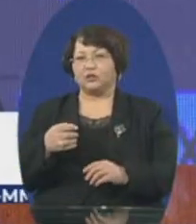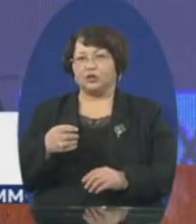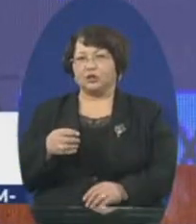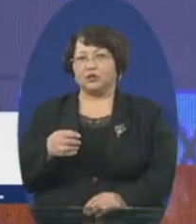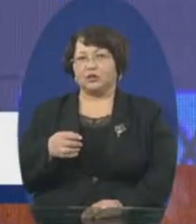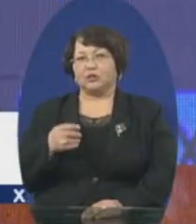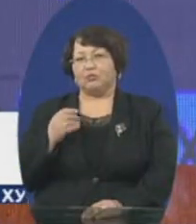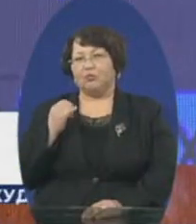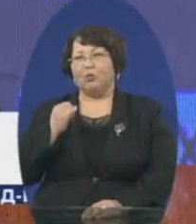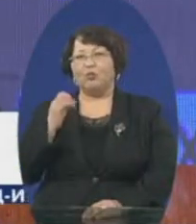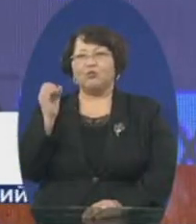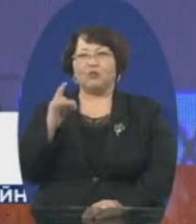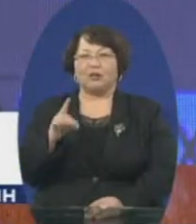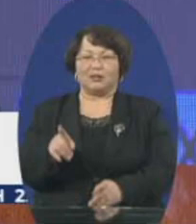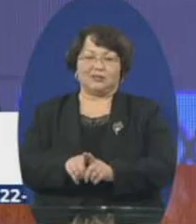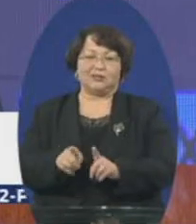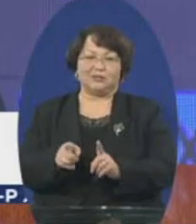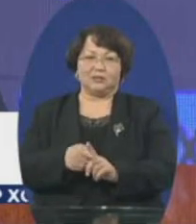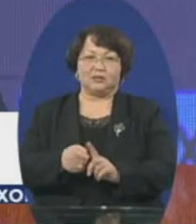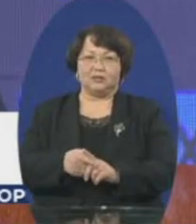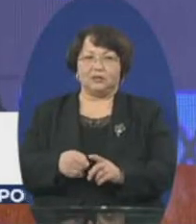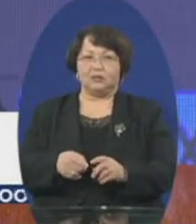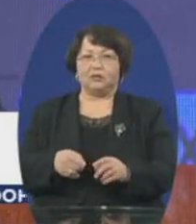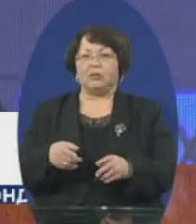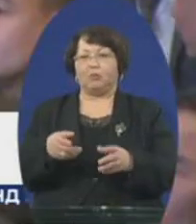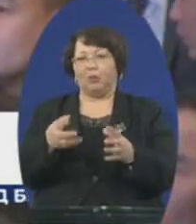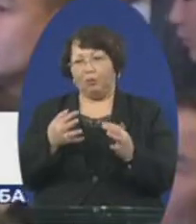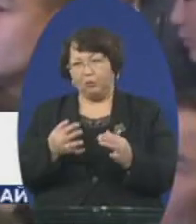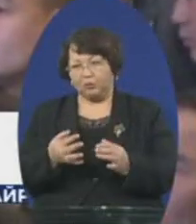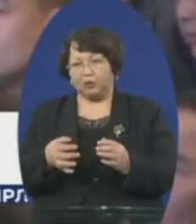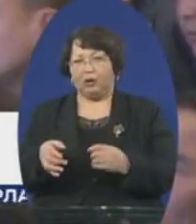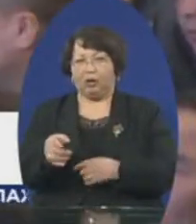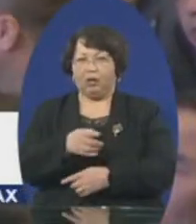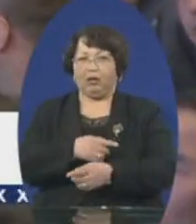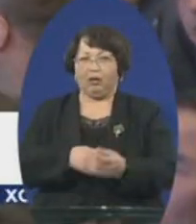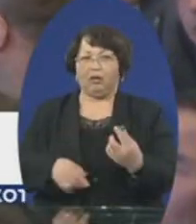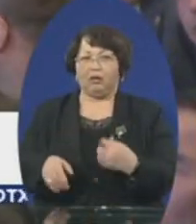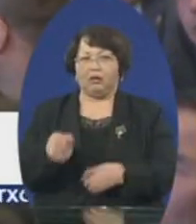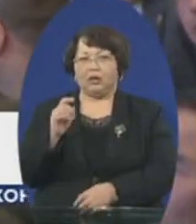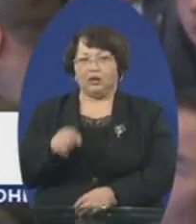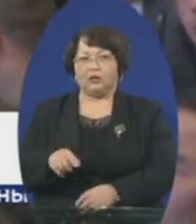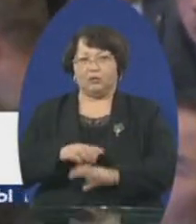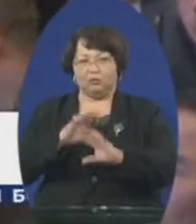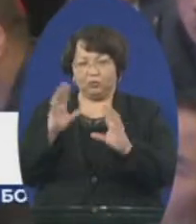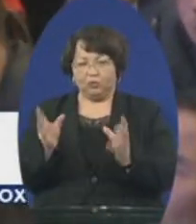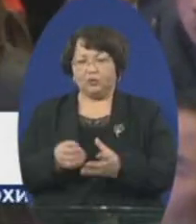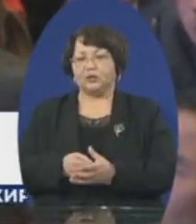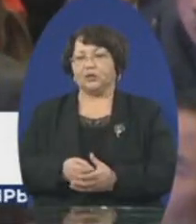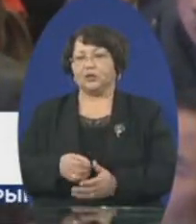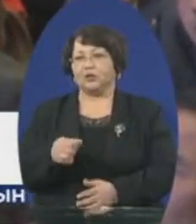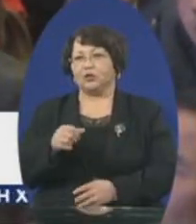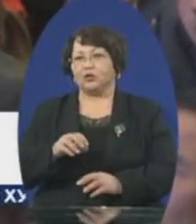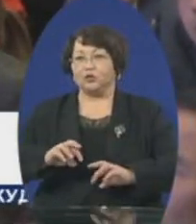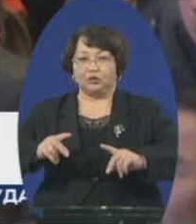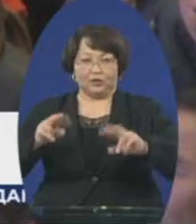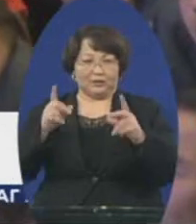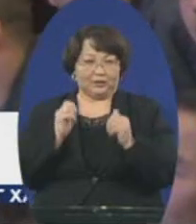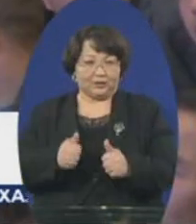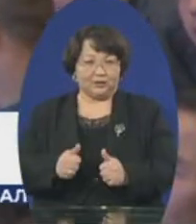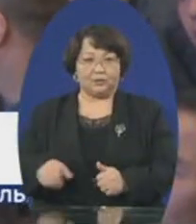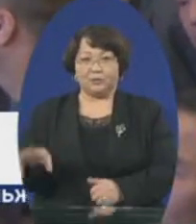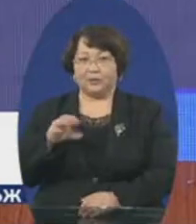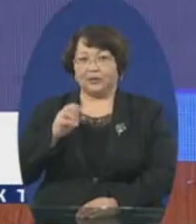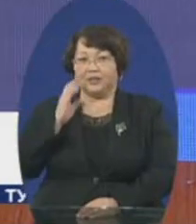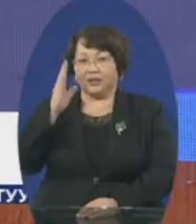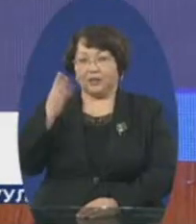буюу гинжин хэлхээ гэж эдийн засгийн амлалт үздэг. Гэхдээ бид нар энэ бүх зүйлүүдийг өөрчилж бид ирээдүйн